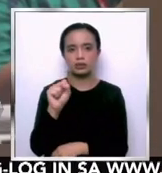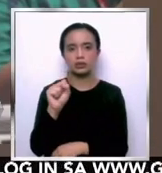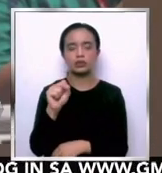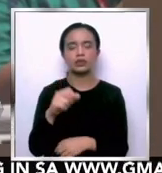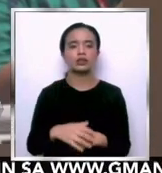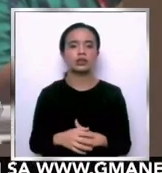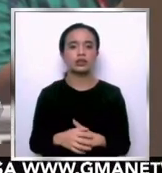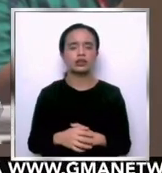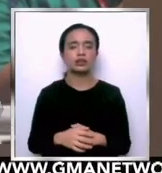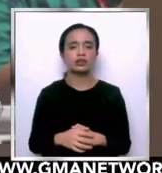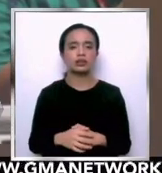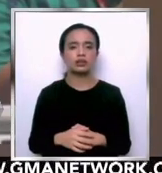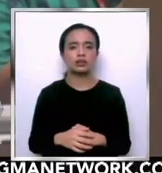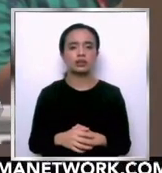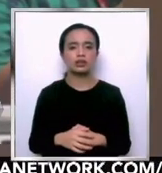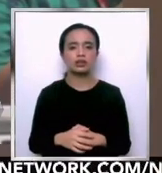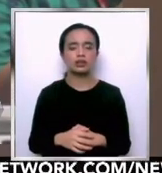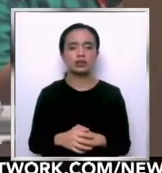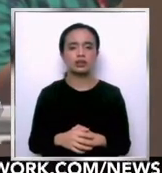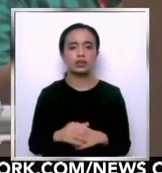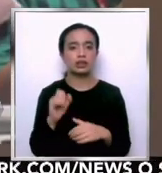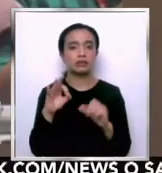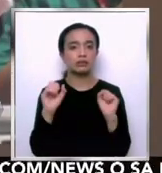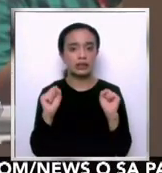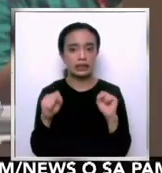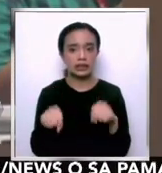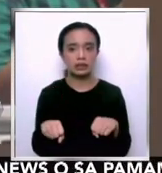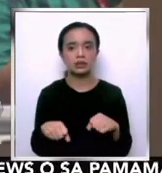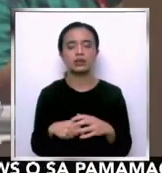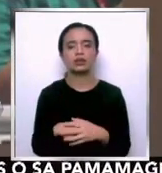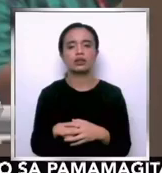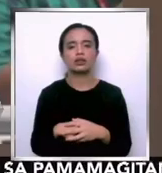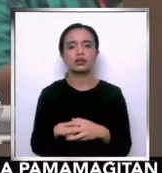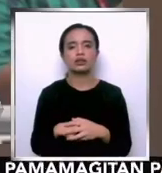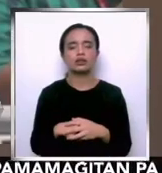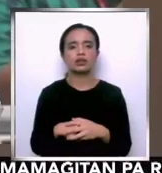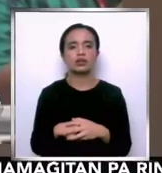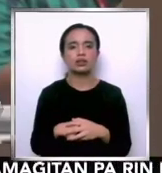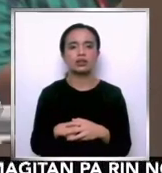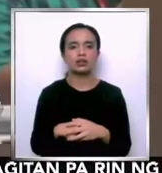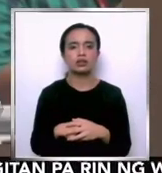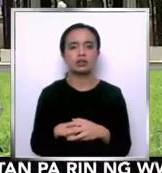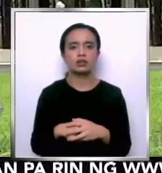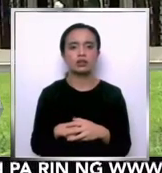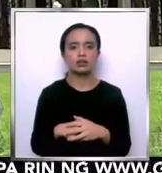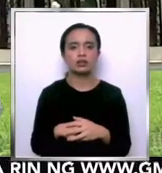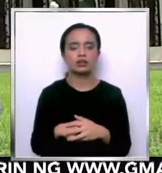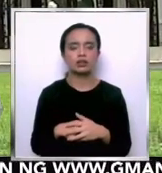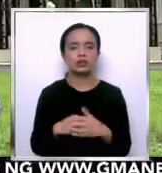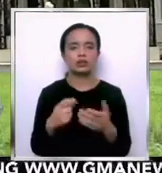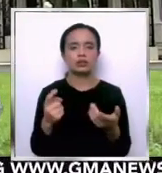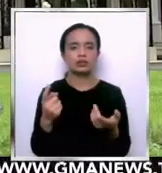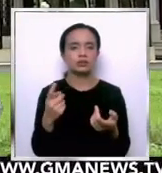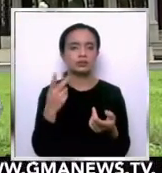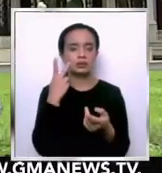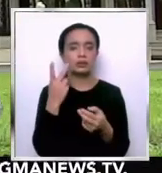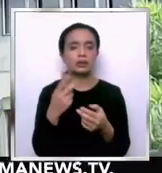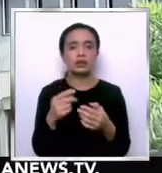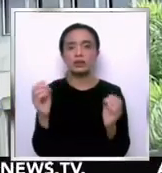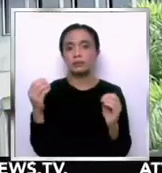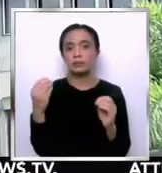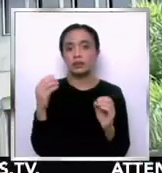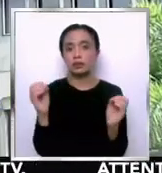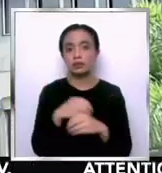will be made as soon as possible and time that is convenient for both sides. Wala pang tugon ang